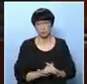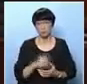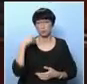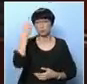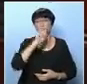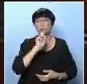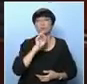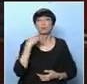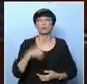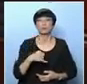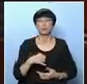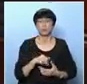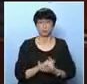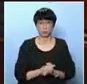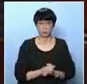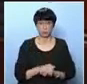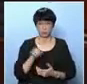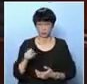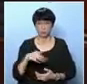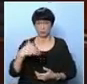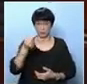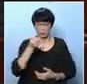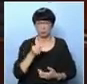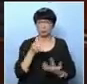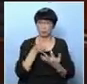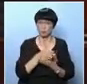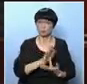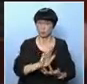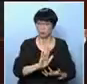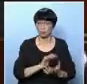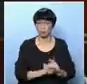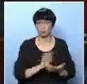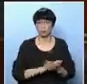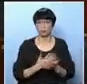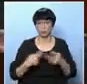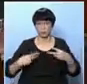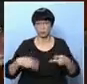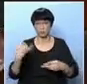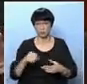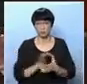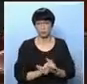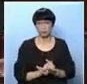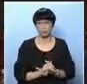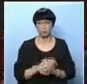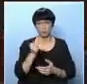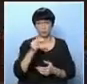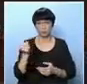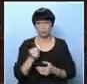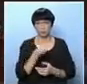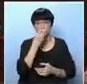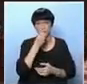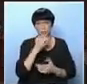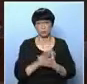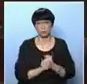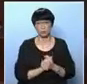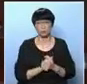說不行得？是你有權不去行得。喂，發展咗唔掂，你睇下我哋70平方公里嘅香港島咪起得好